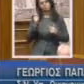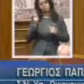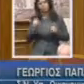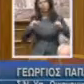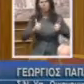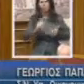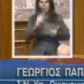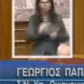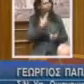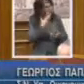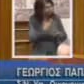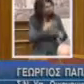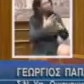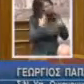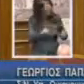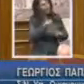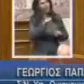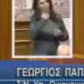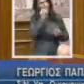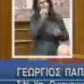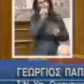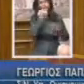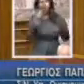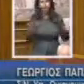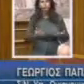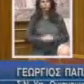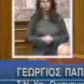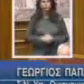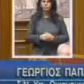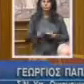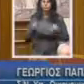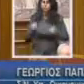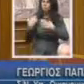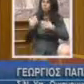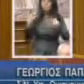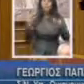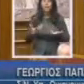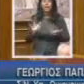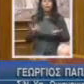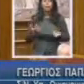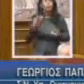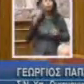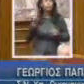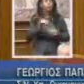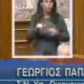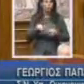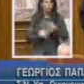και να πει ξεκάθαρα: έκανα λάθος και εγώ σας έφερα μέχρι εδώ. Αυτό οι Έλληνες πολίτες δεν το ξεχνούν.